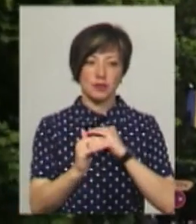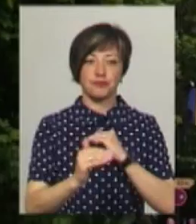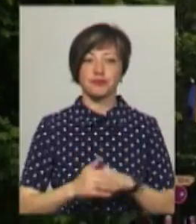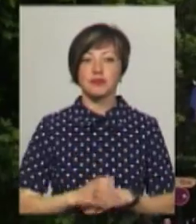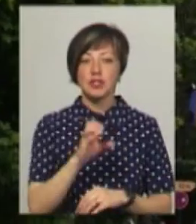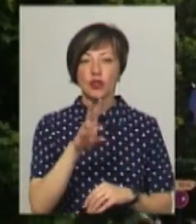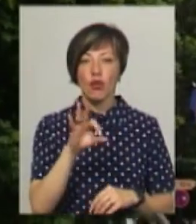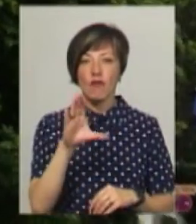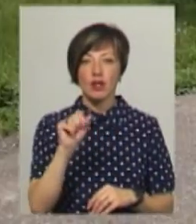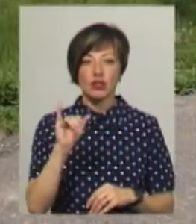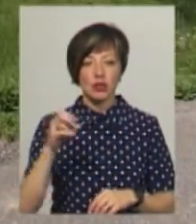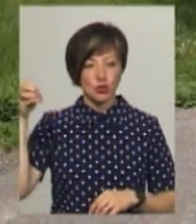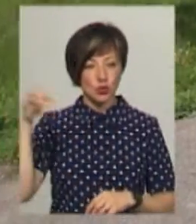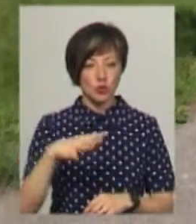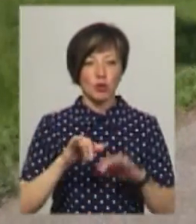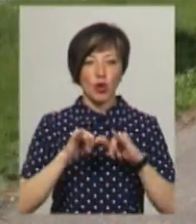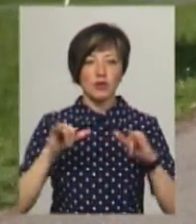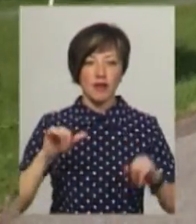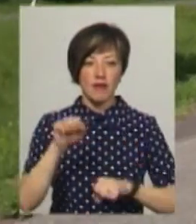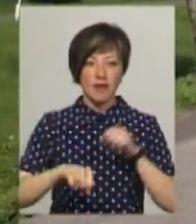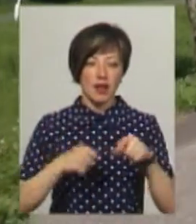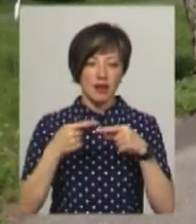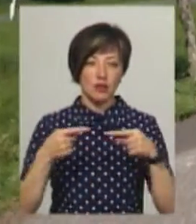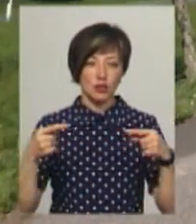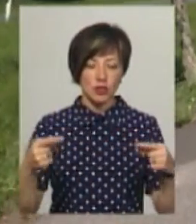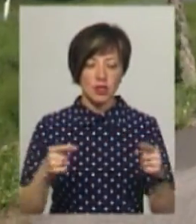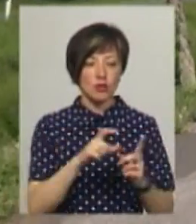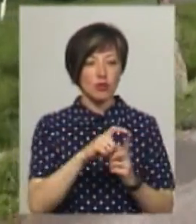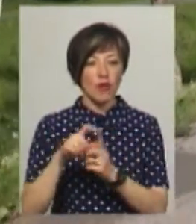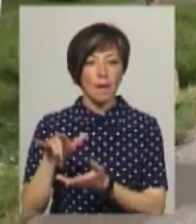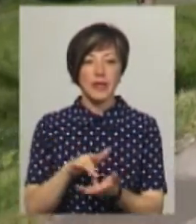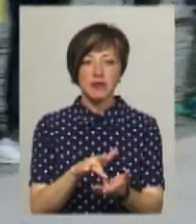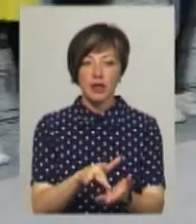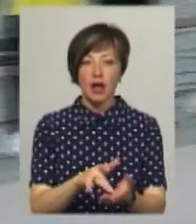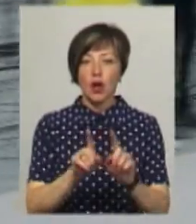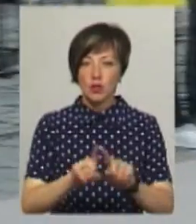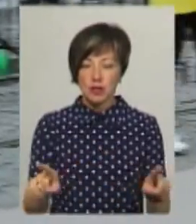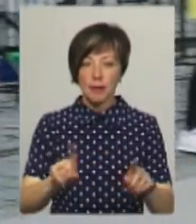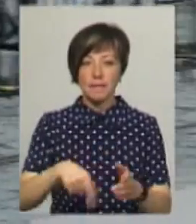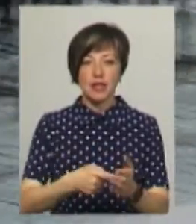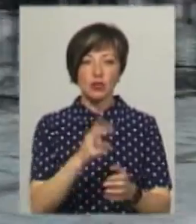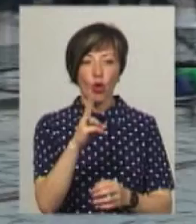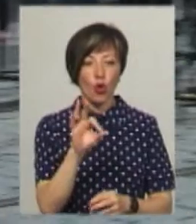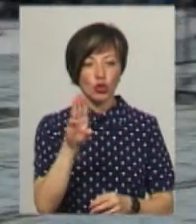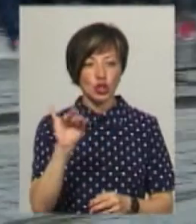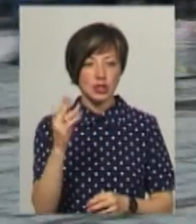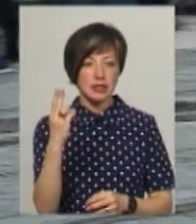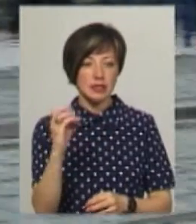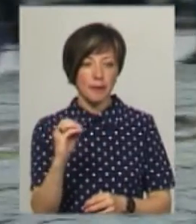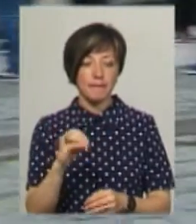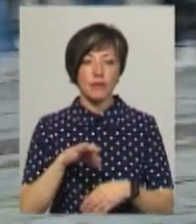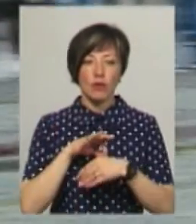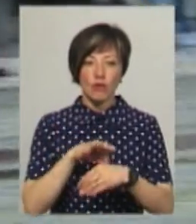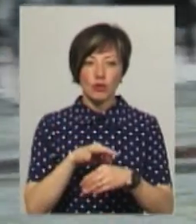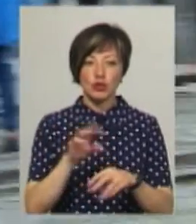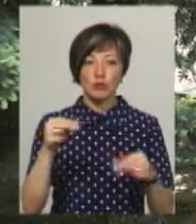зустріла подорожуючих сонцем та розвиненою велоінфраструктурою. За словами мандрівника, родзинкою стало місто Кошице, де в той час проходив